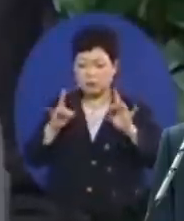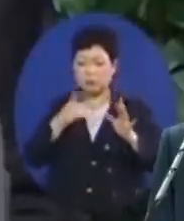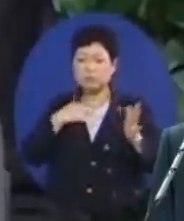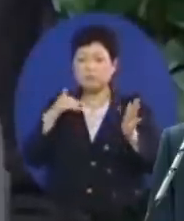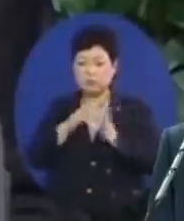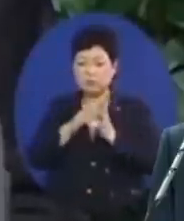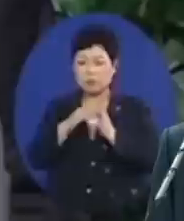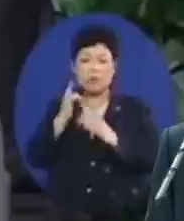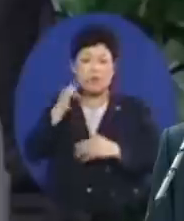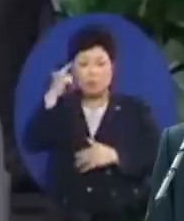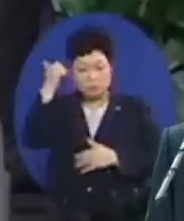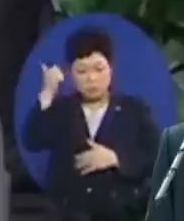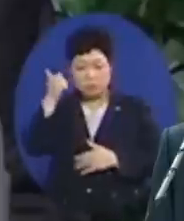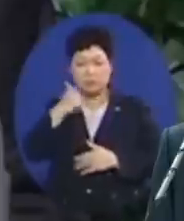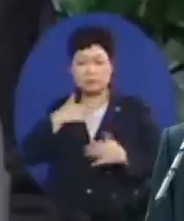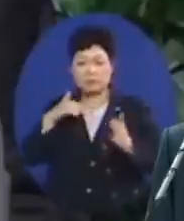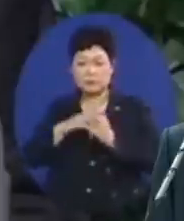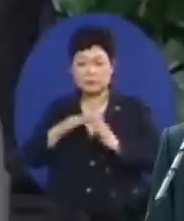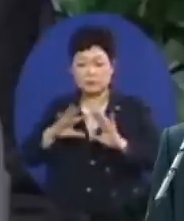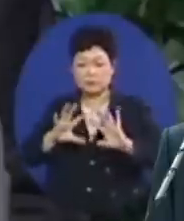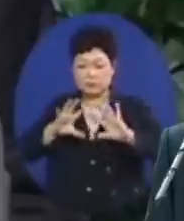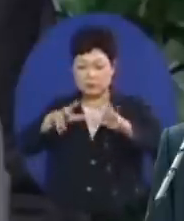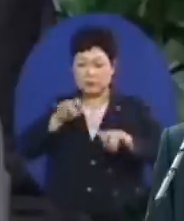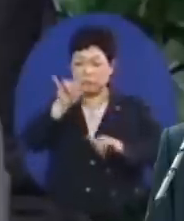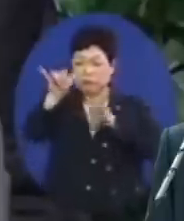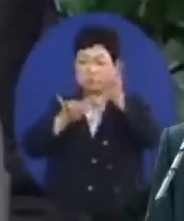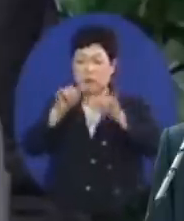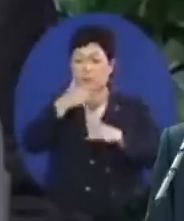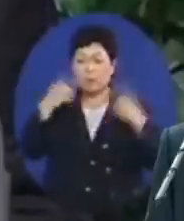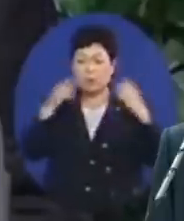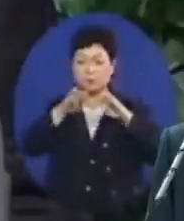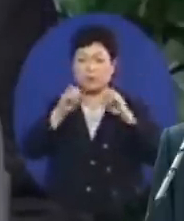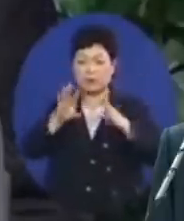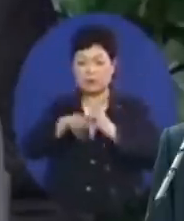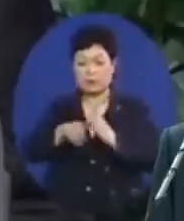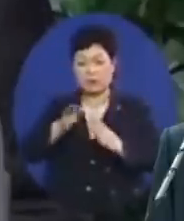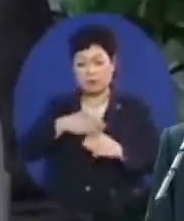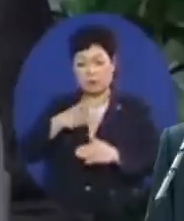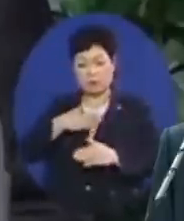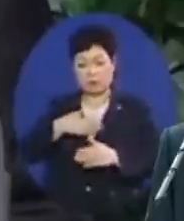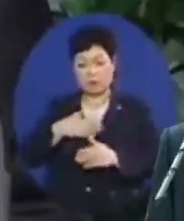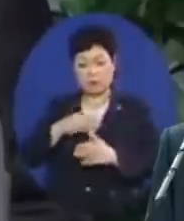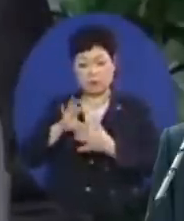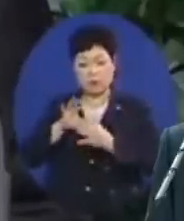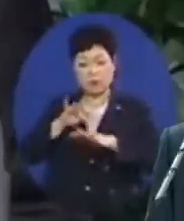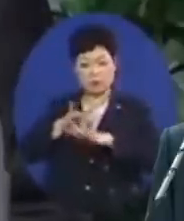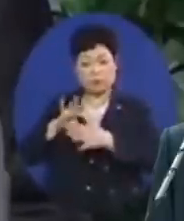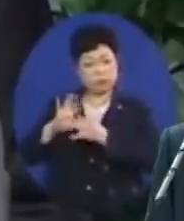지나고 온 천하에 다니며 복음을 증거하는 사람이기 때문에 내게는 귀신이 안 오는 줄 알았습니다.